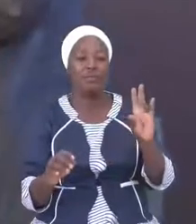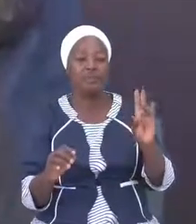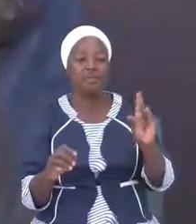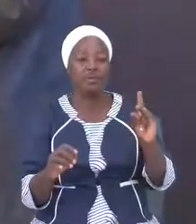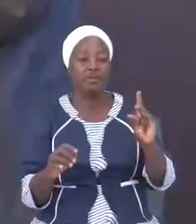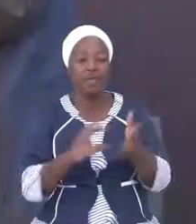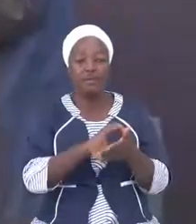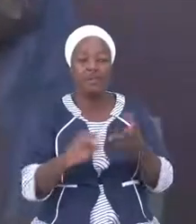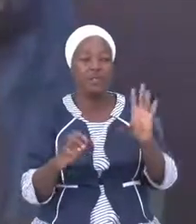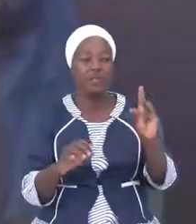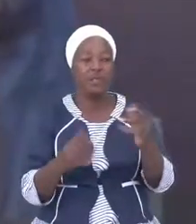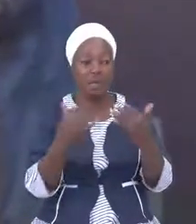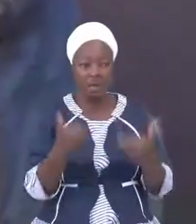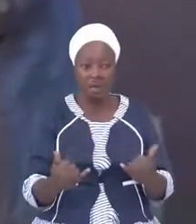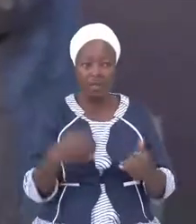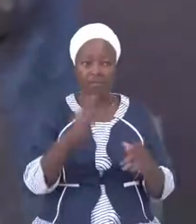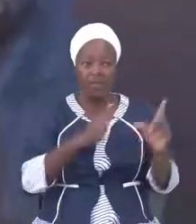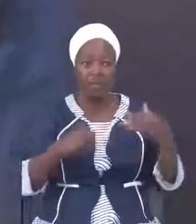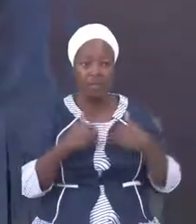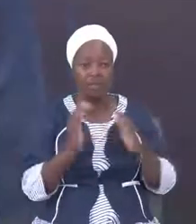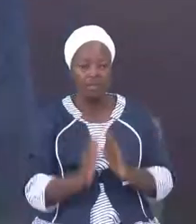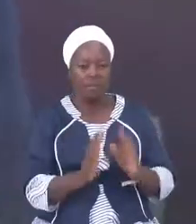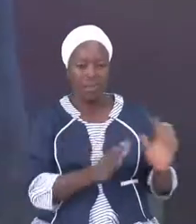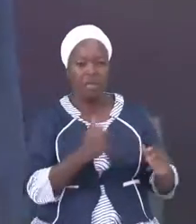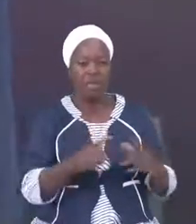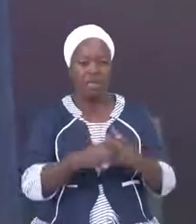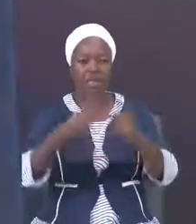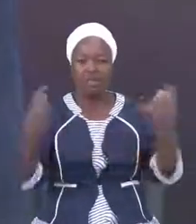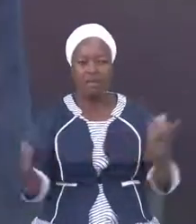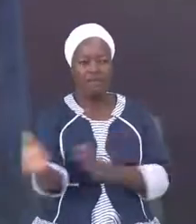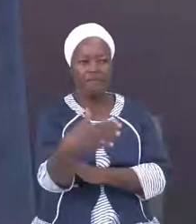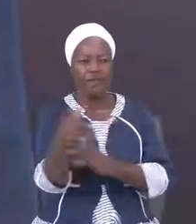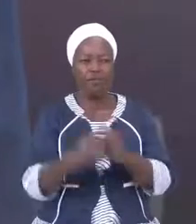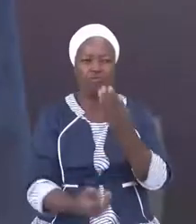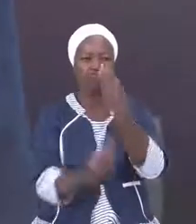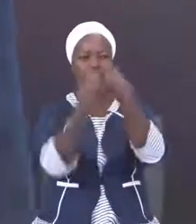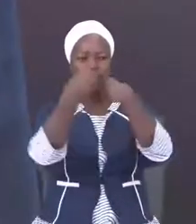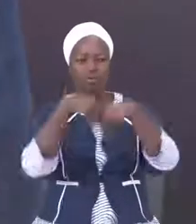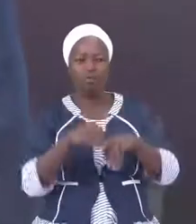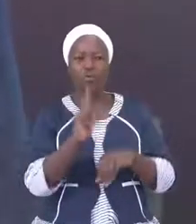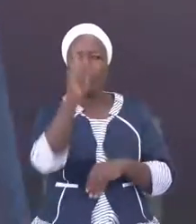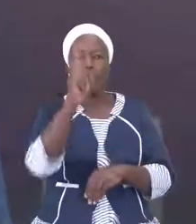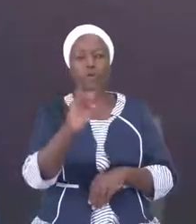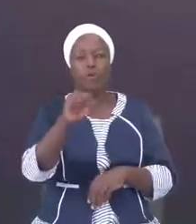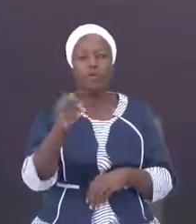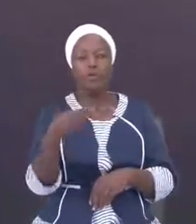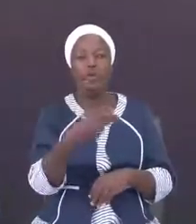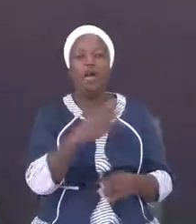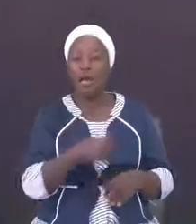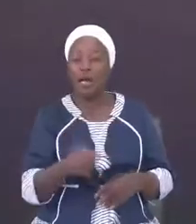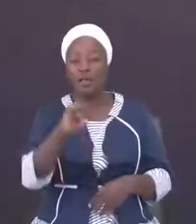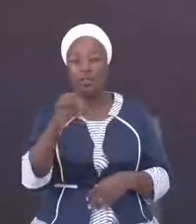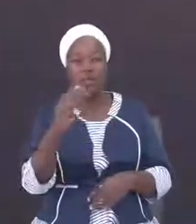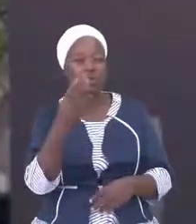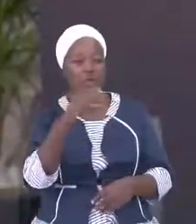repentance. Et Jonas, chapitre 2, verset 1. L'Éternel fit venir un grand